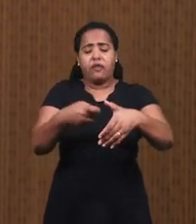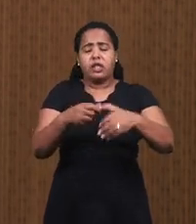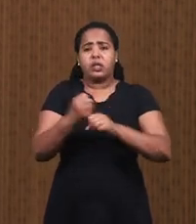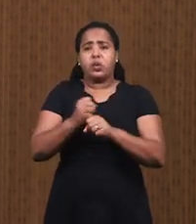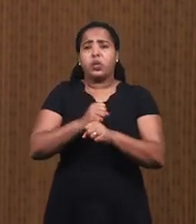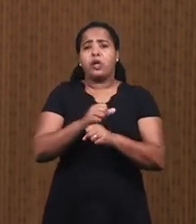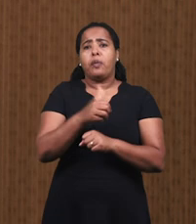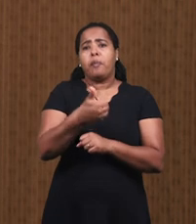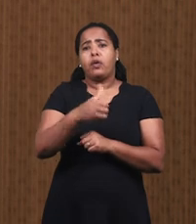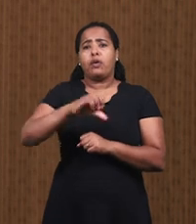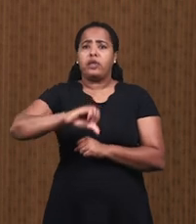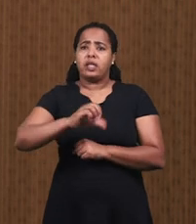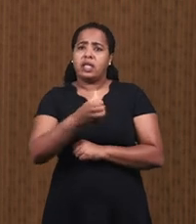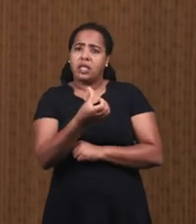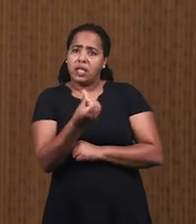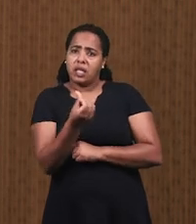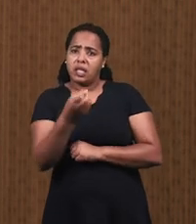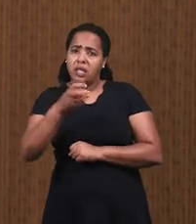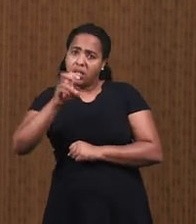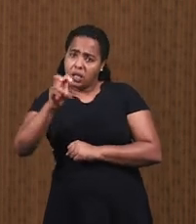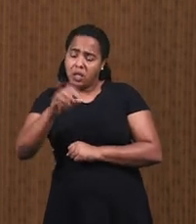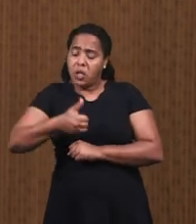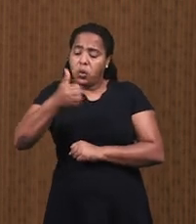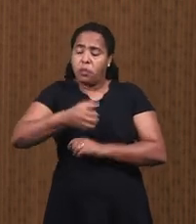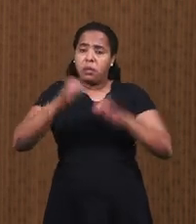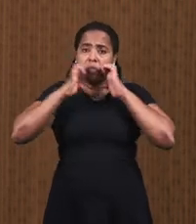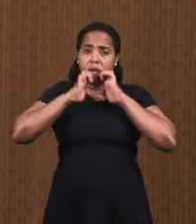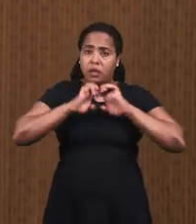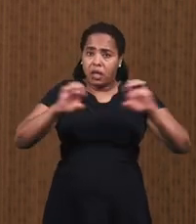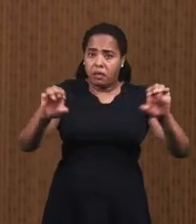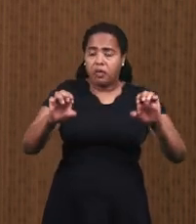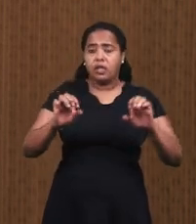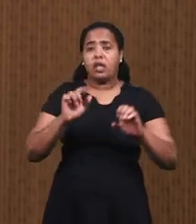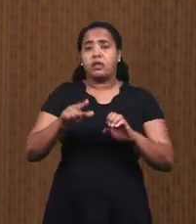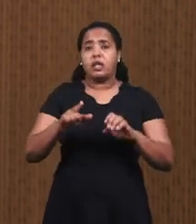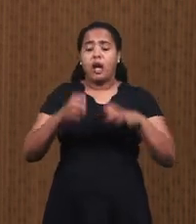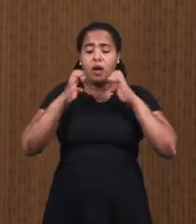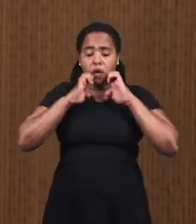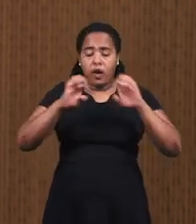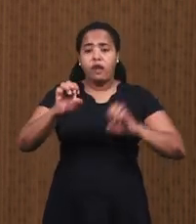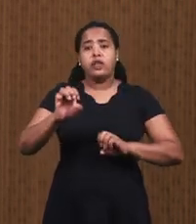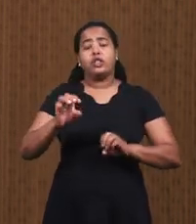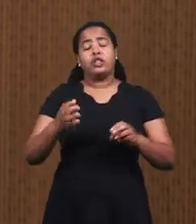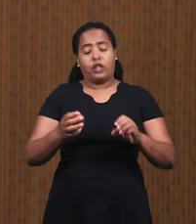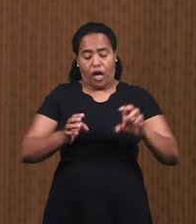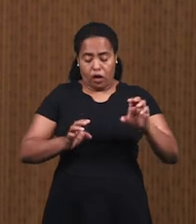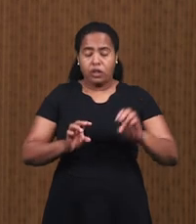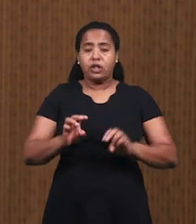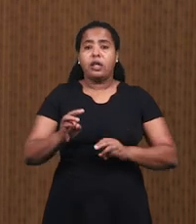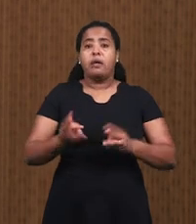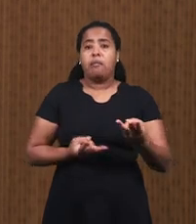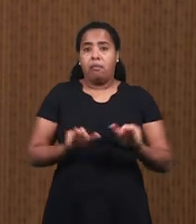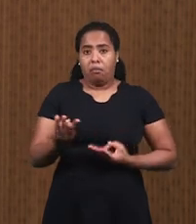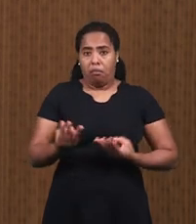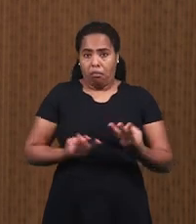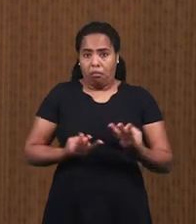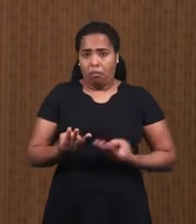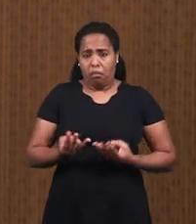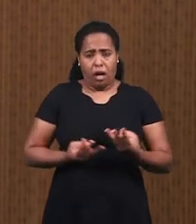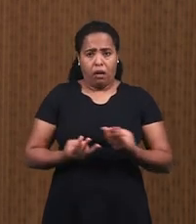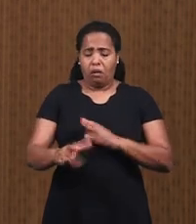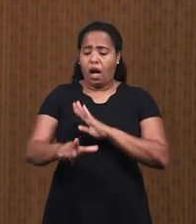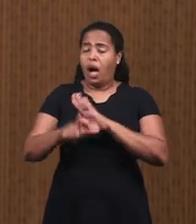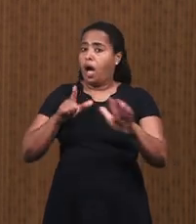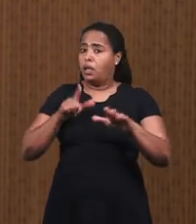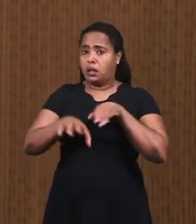канона. Канон начал существовать, начиная с 65 года, когда первое Евангелие от